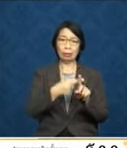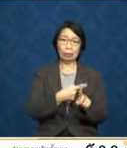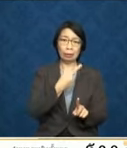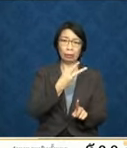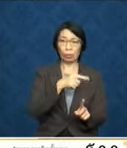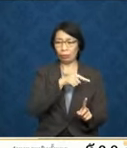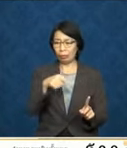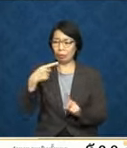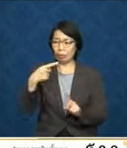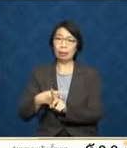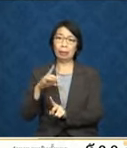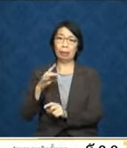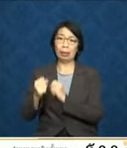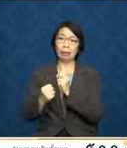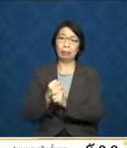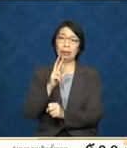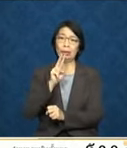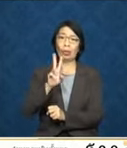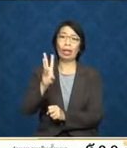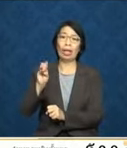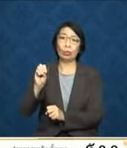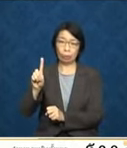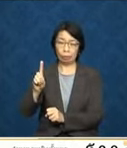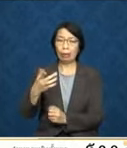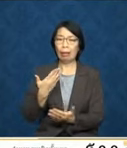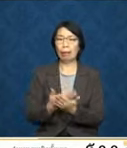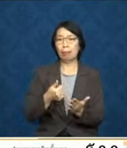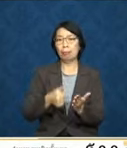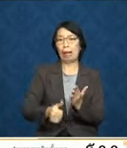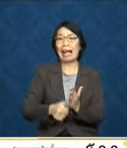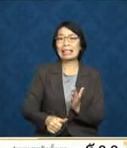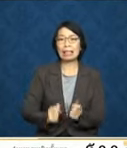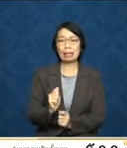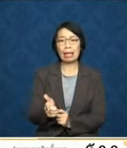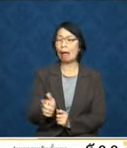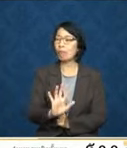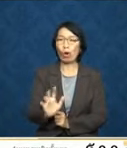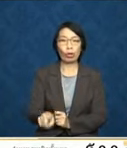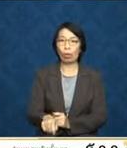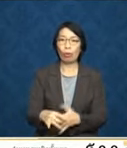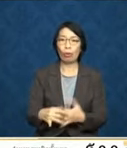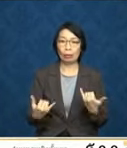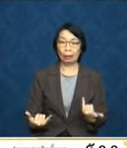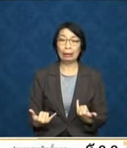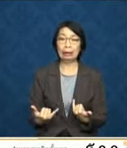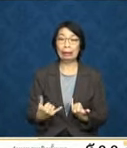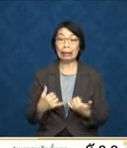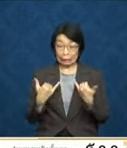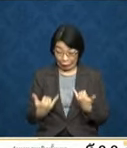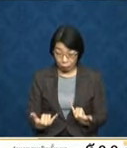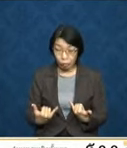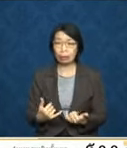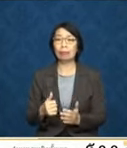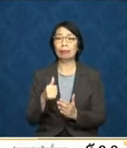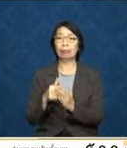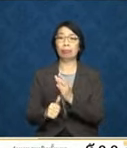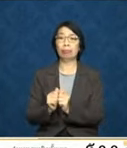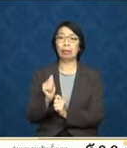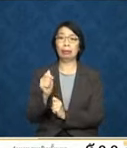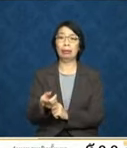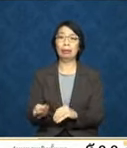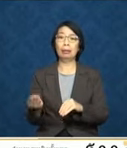าคม2567ไม่ต้องเสียภาษีแม้แต่บาทเดียวซึ่งก่อนหน้านั้นณเวลานี้มีการเสียภาษีอยู่ 73% ทำให้พ่อค้